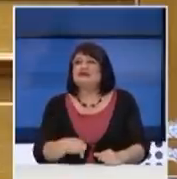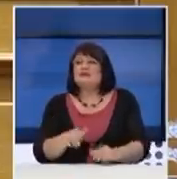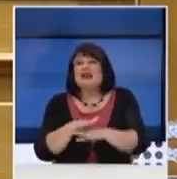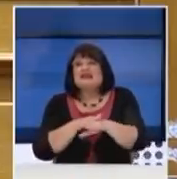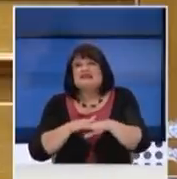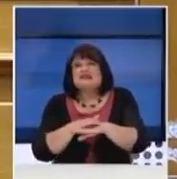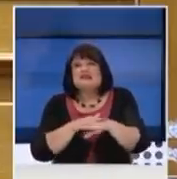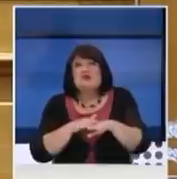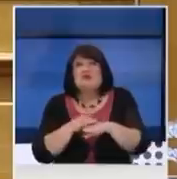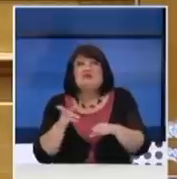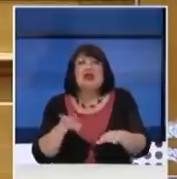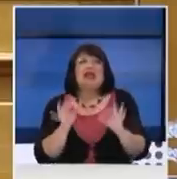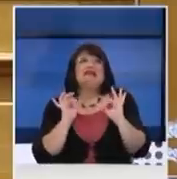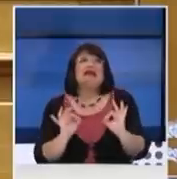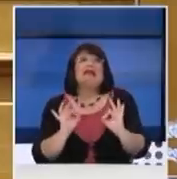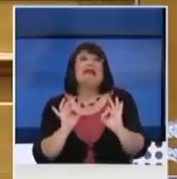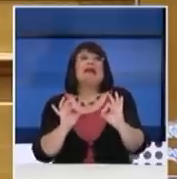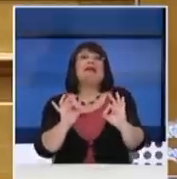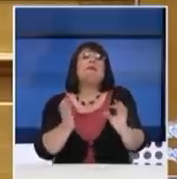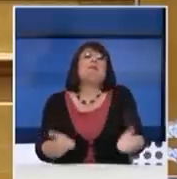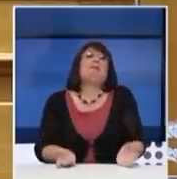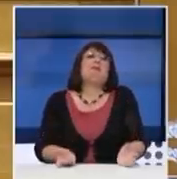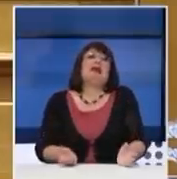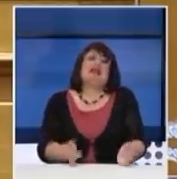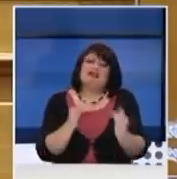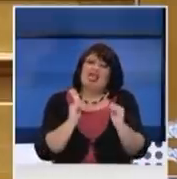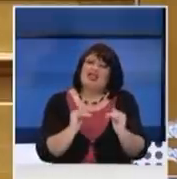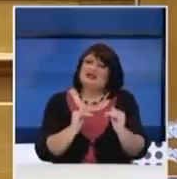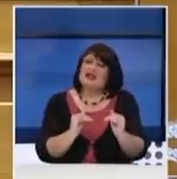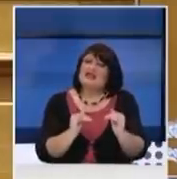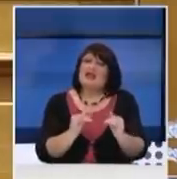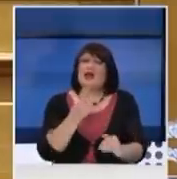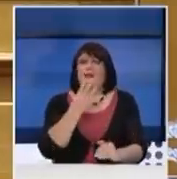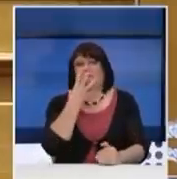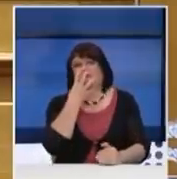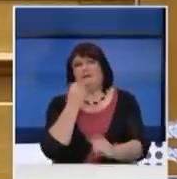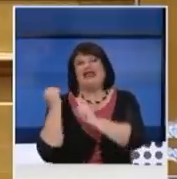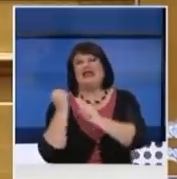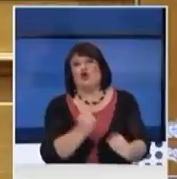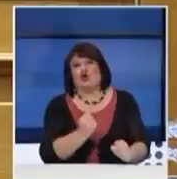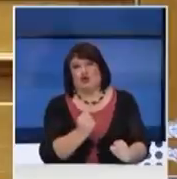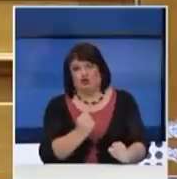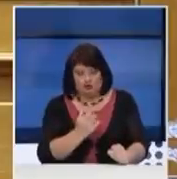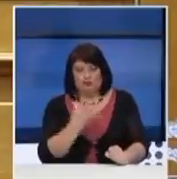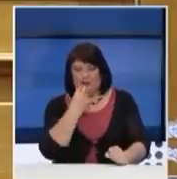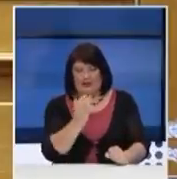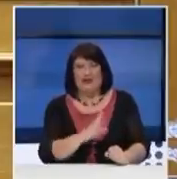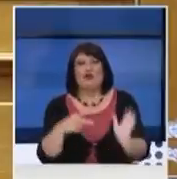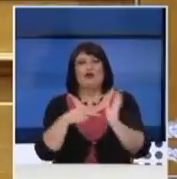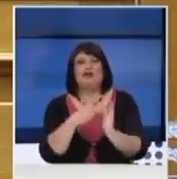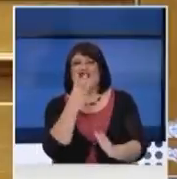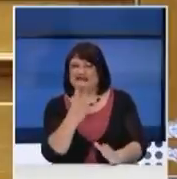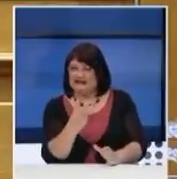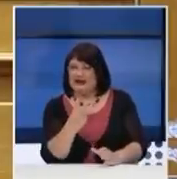Ζητώ συγγνώμη, αλλά είναι συνεπής στη στάση του Πασόκ. Συνεπής στη στάση του, γιατί. Επί Γεωργίου Ανδρέα Παπανδρέου, το